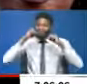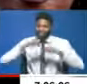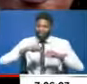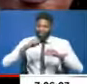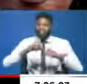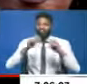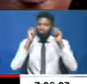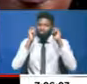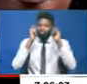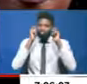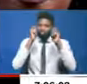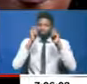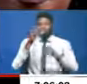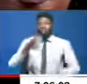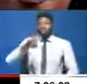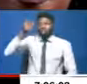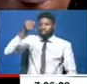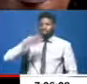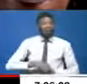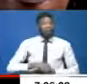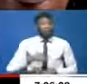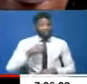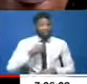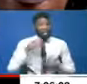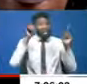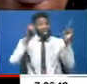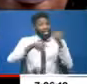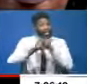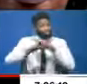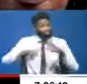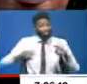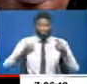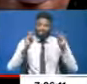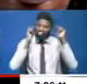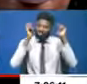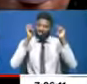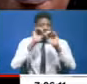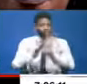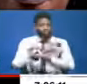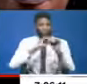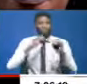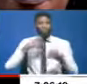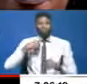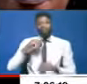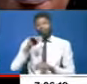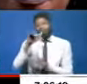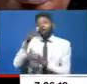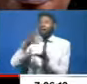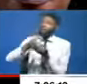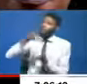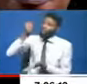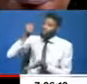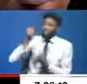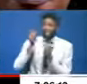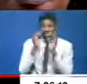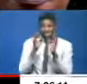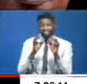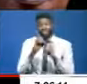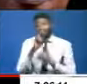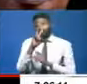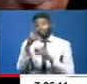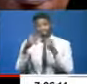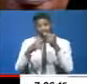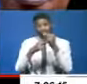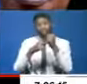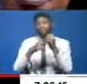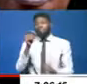have suspended the strike so that if on 27th hawajalipa nyinyi mshahara vile wamekubaliana, on